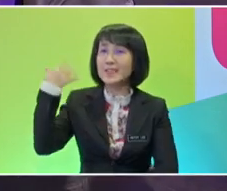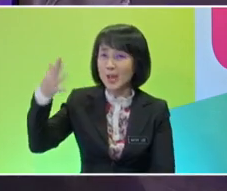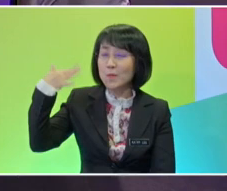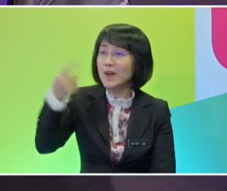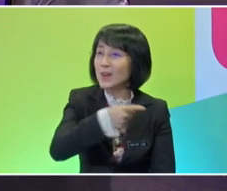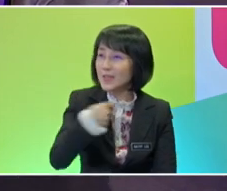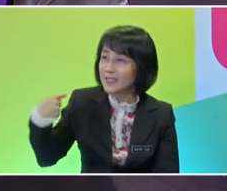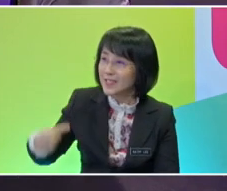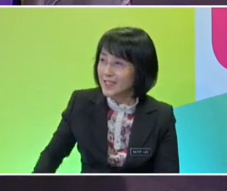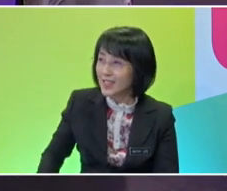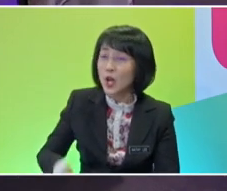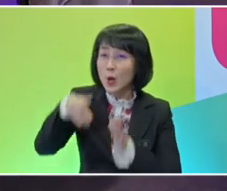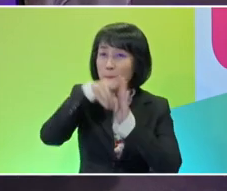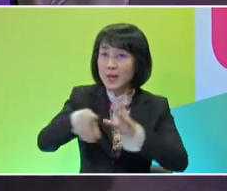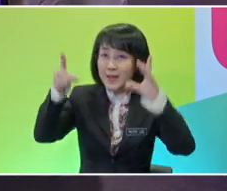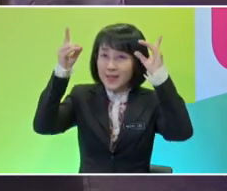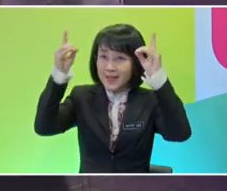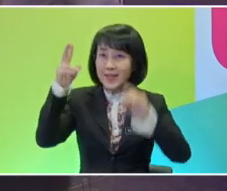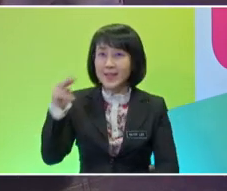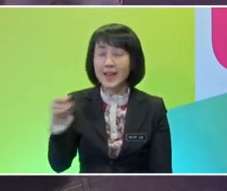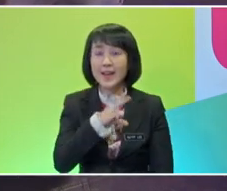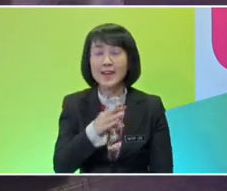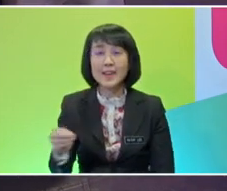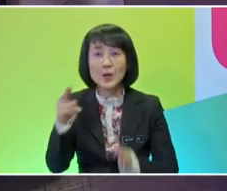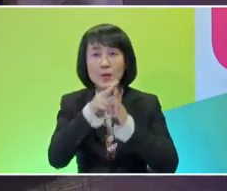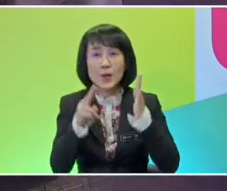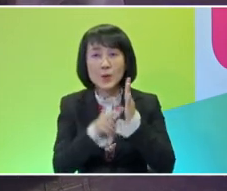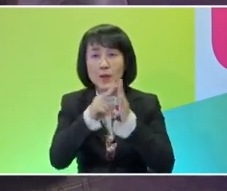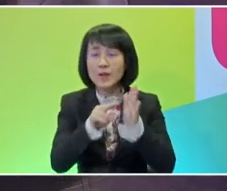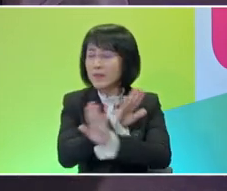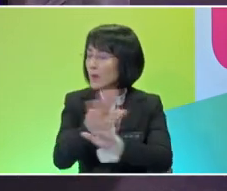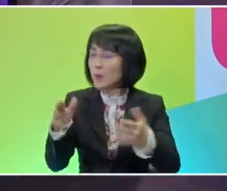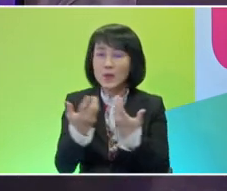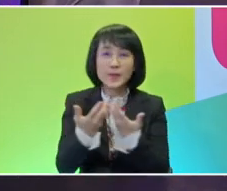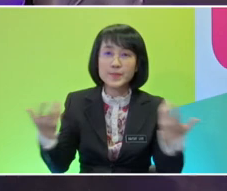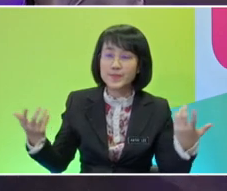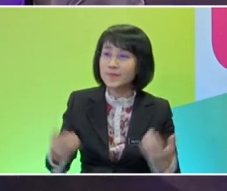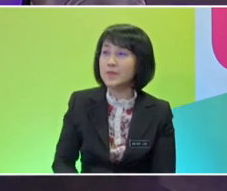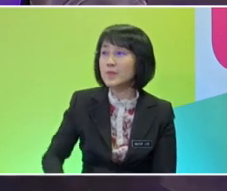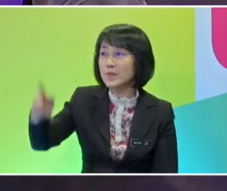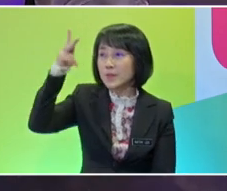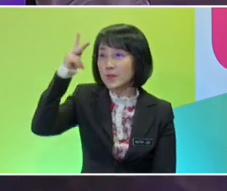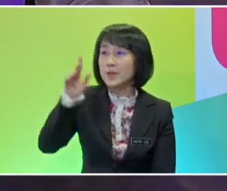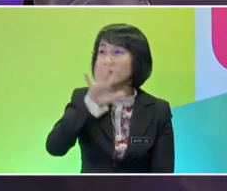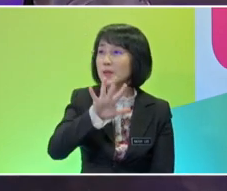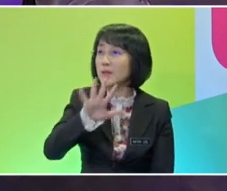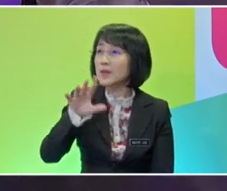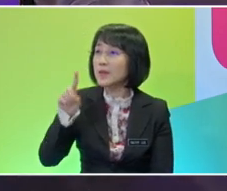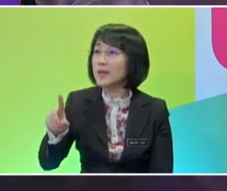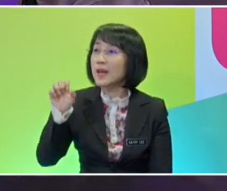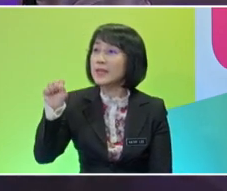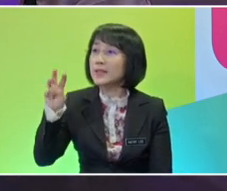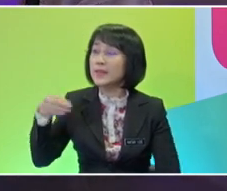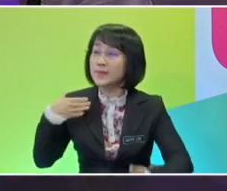dipisahkan kan Itulah tujuan pendidikan kita Tengok ya kita tengok Corbuzier 551 sebelum masehi